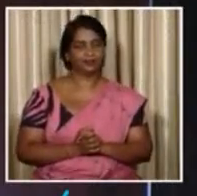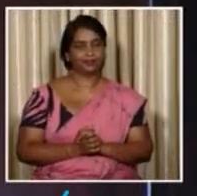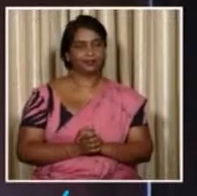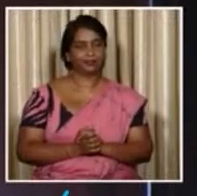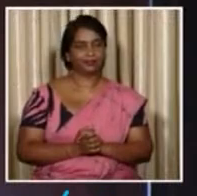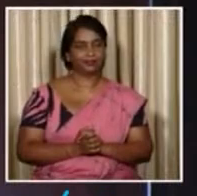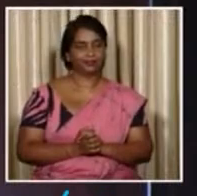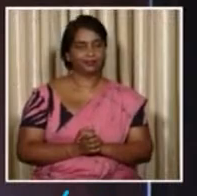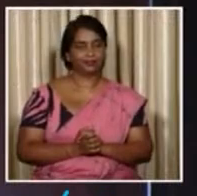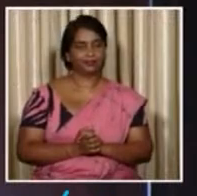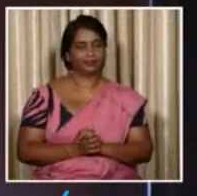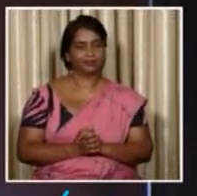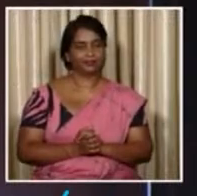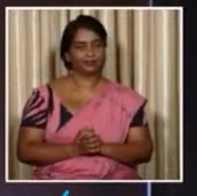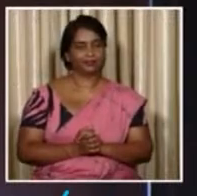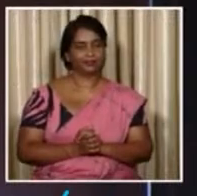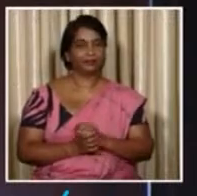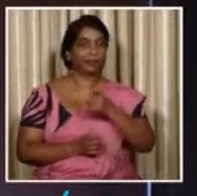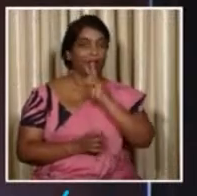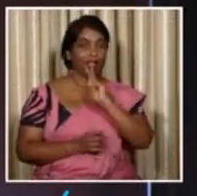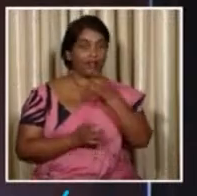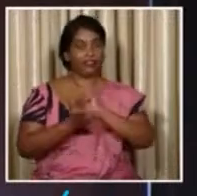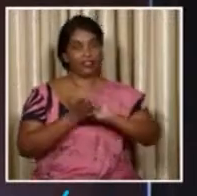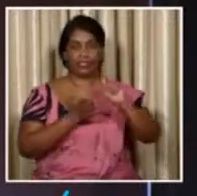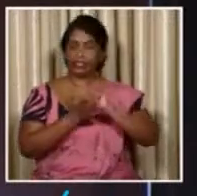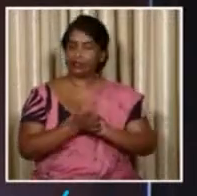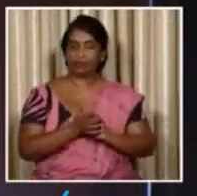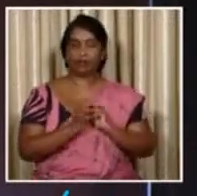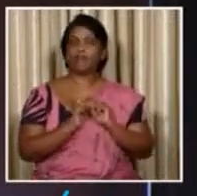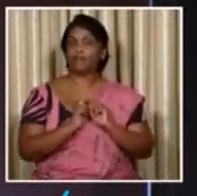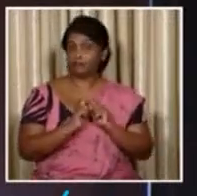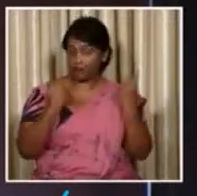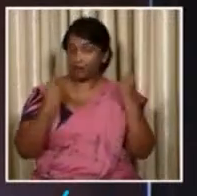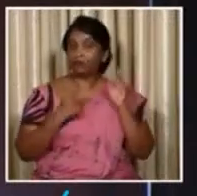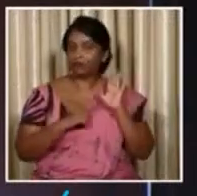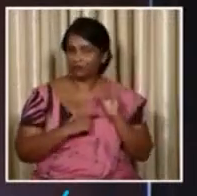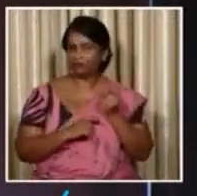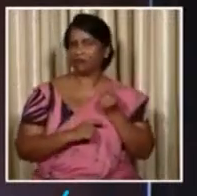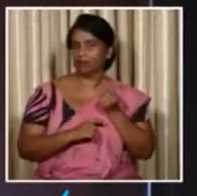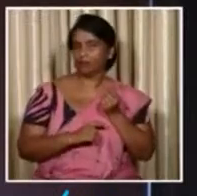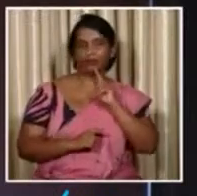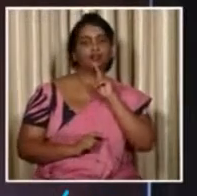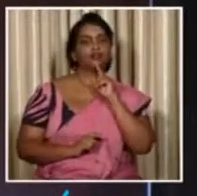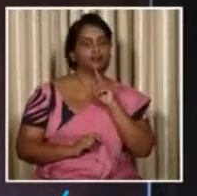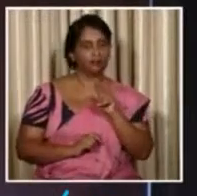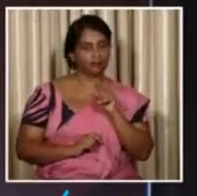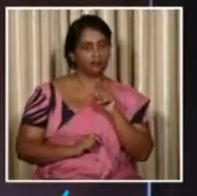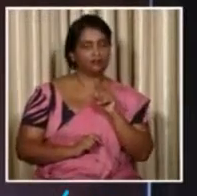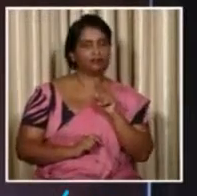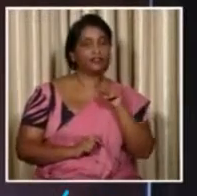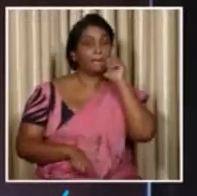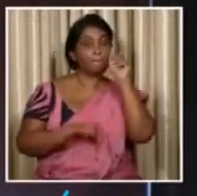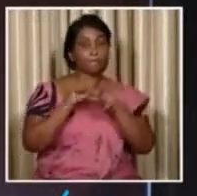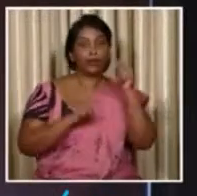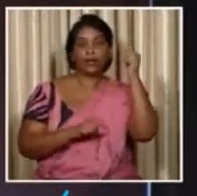පොකුරට කවියෝ කවි ලීවට වෙනස් වීවිද කියලා පොඩි ට්විස්ට් එකක් දාලා කිව්වා. මේ